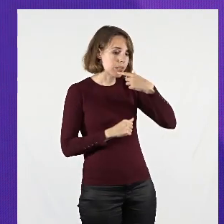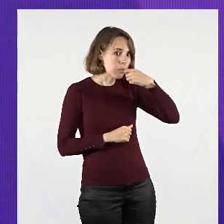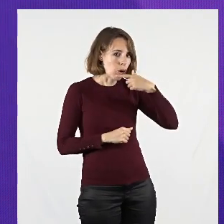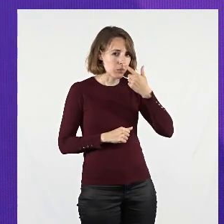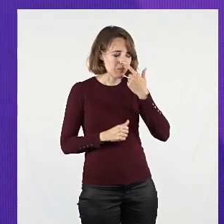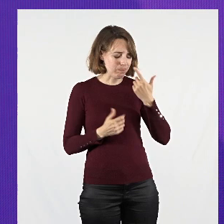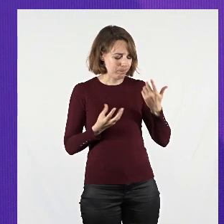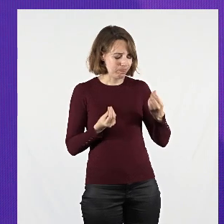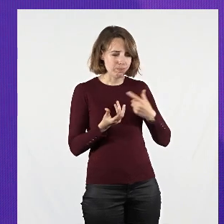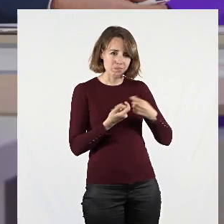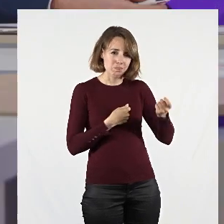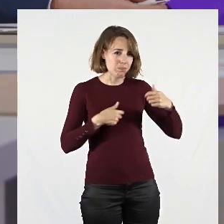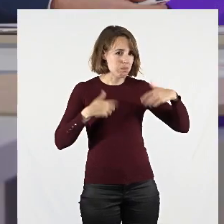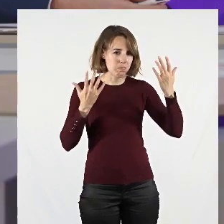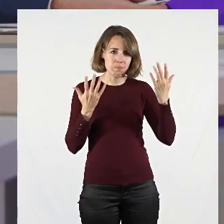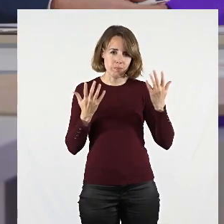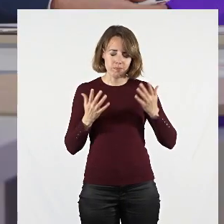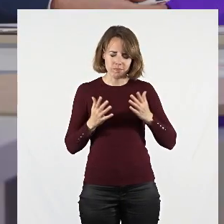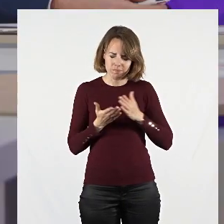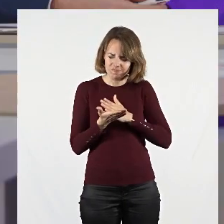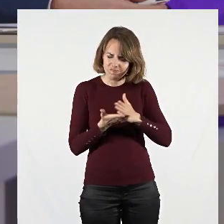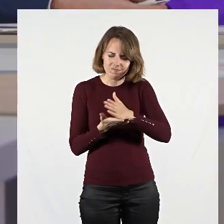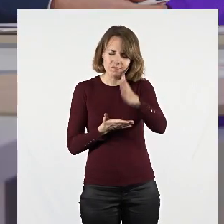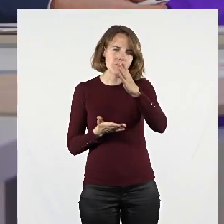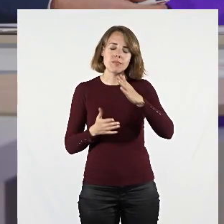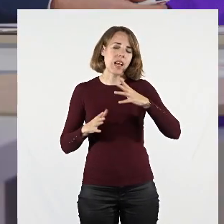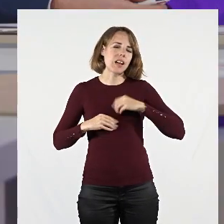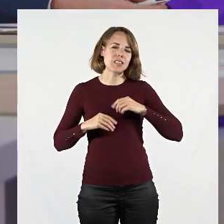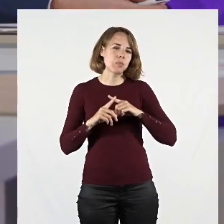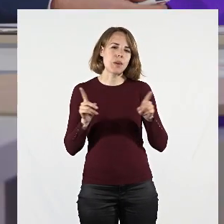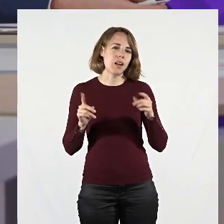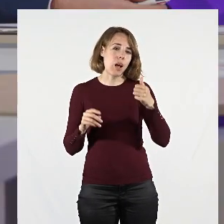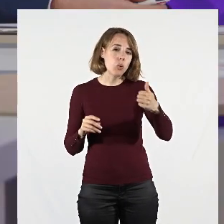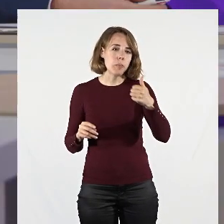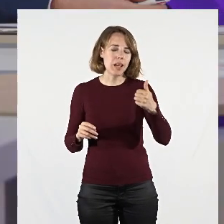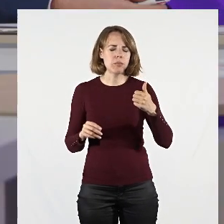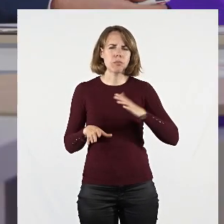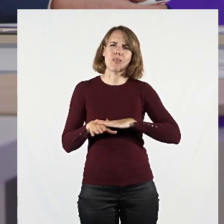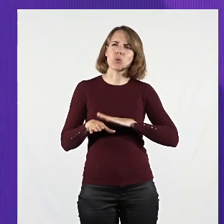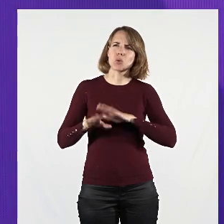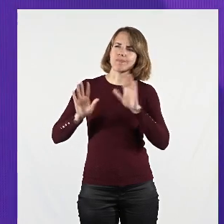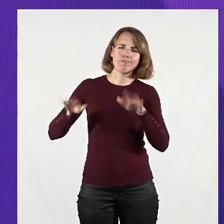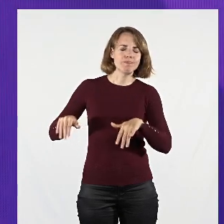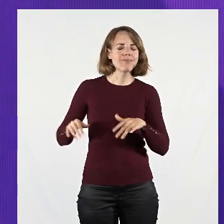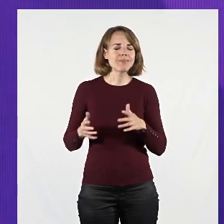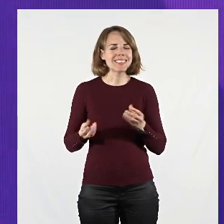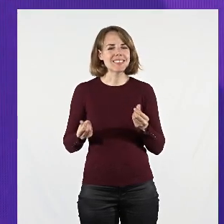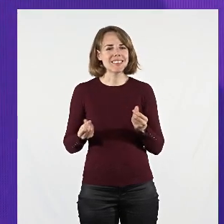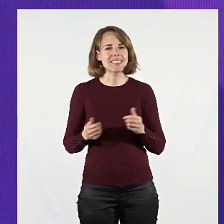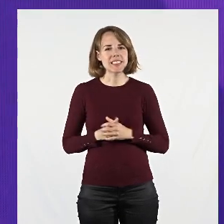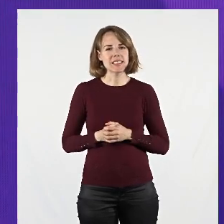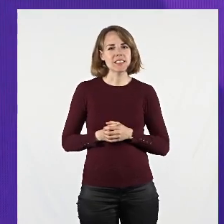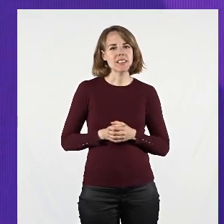et qui n'accèdent pas forcément aussi clairement qu'ils le devraient à la prévention, on l'a évoqué, mais également aux soins lorsque ça leur est